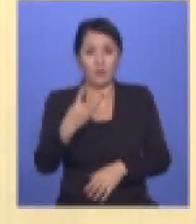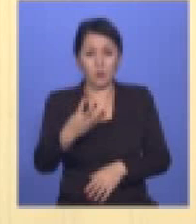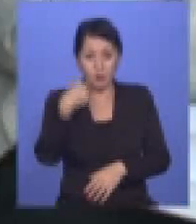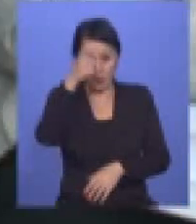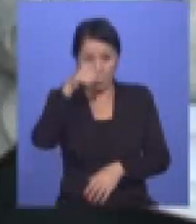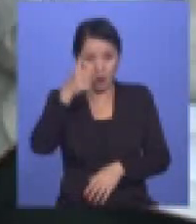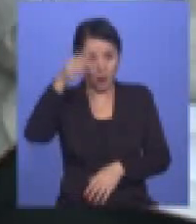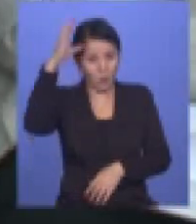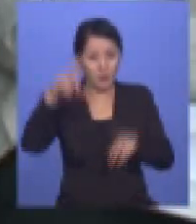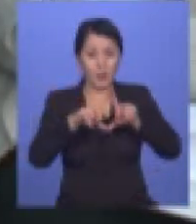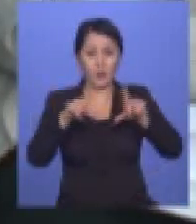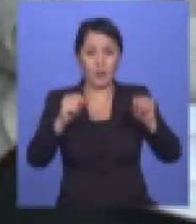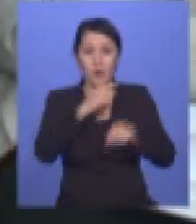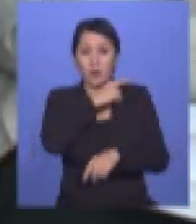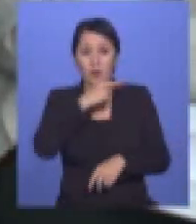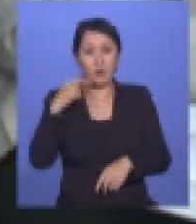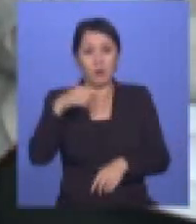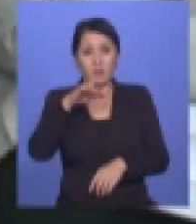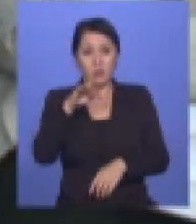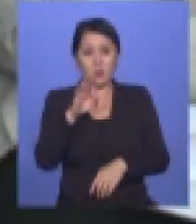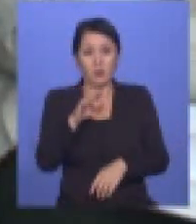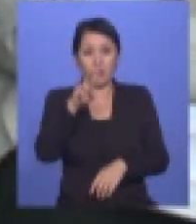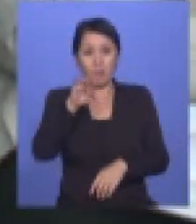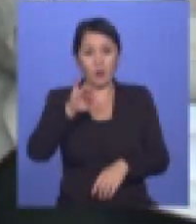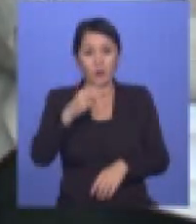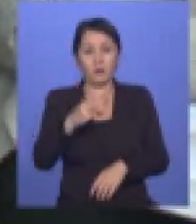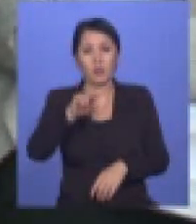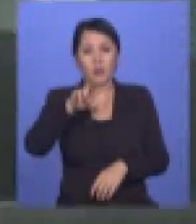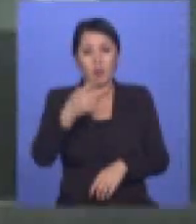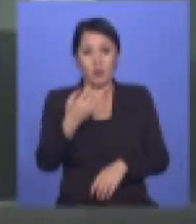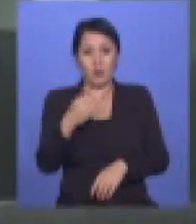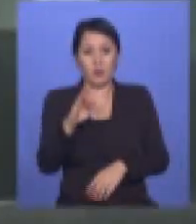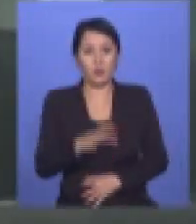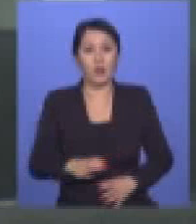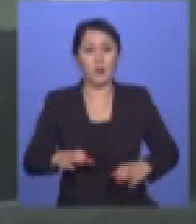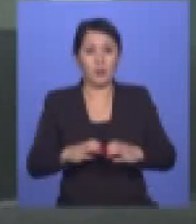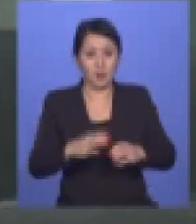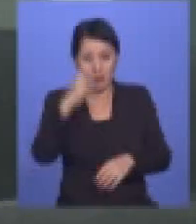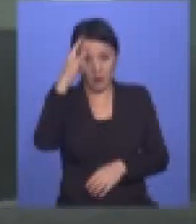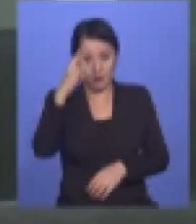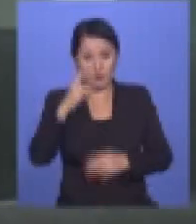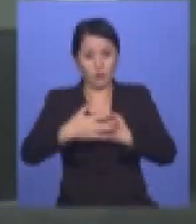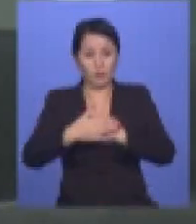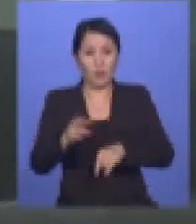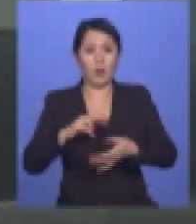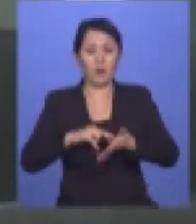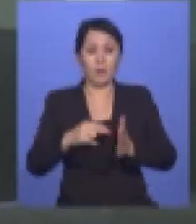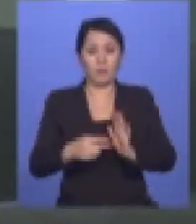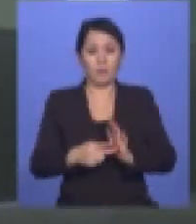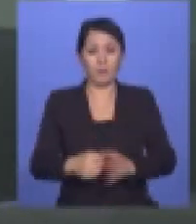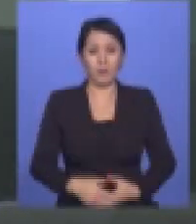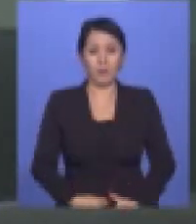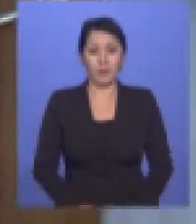2023-2024 оқу жылында орыс тіліндегі Гулливер, Малыш және Алақай бөбек жайларында қазақ топтары ашылады деп жоспарланған.